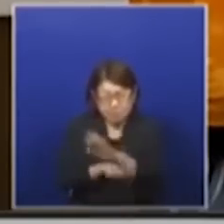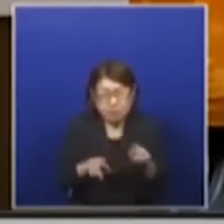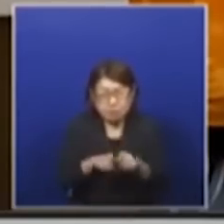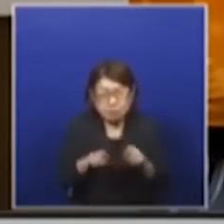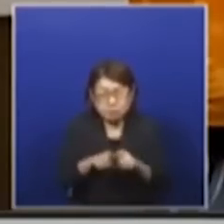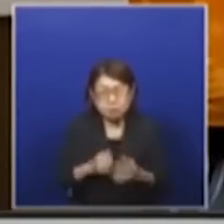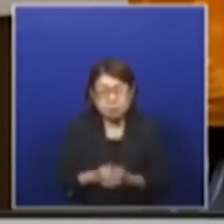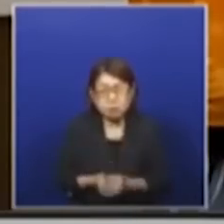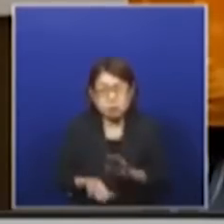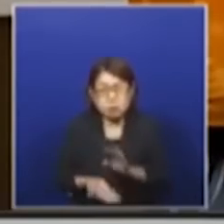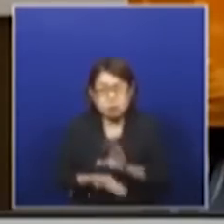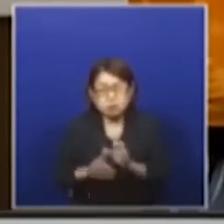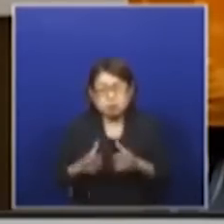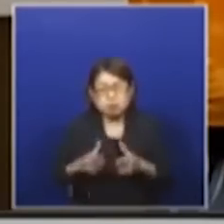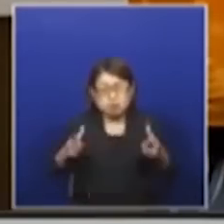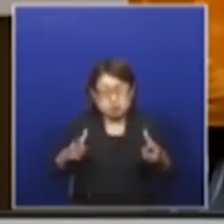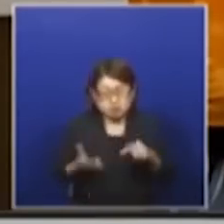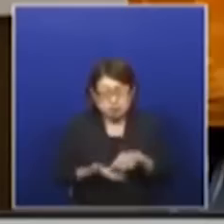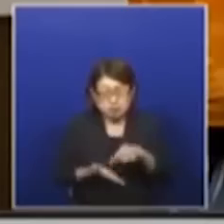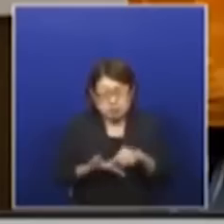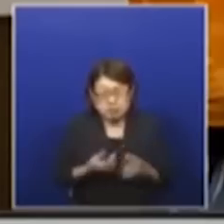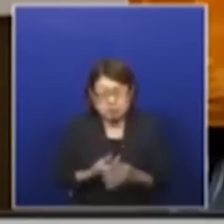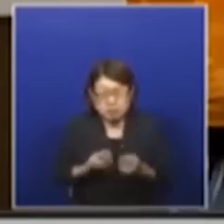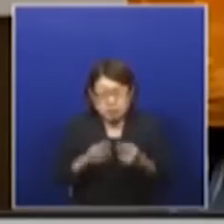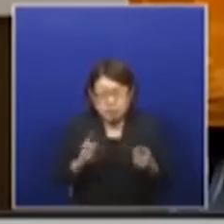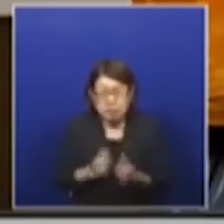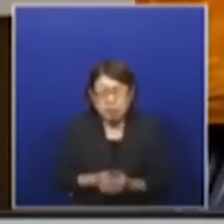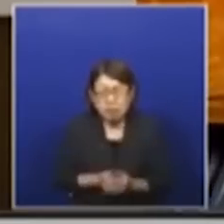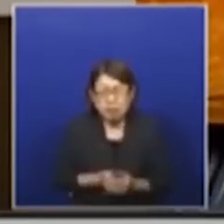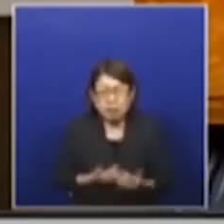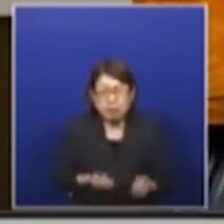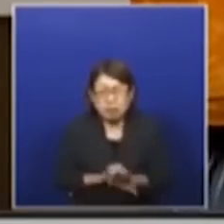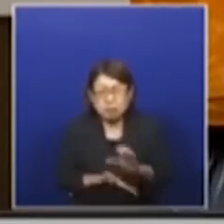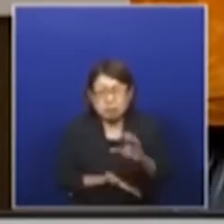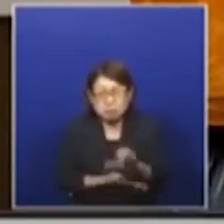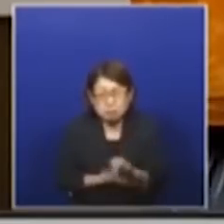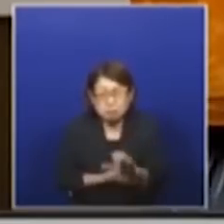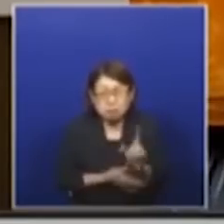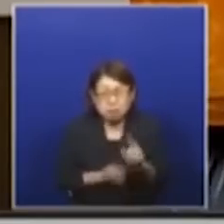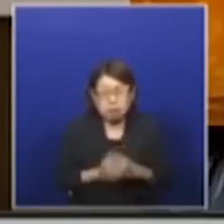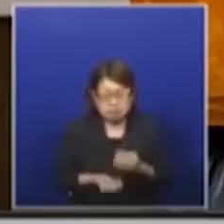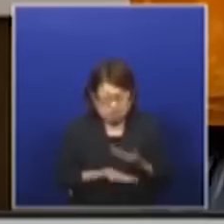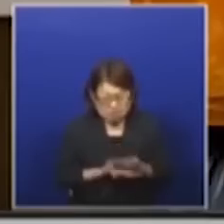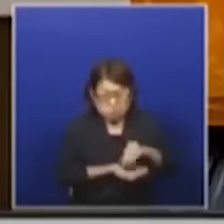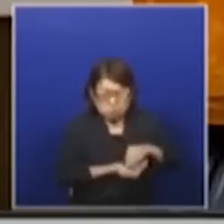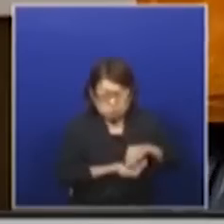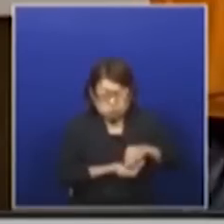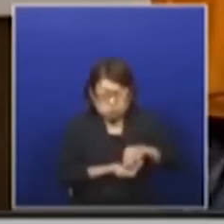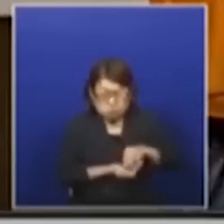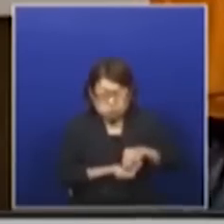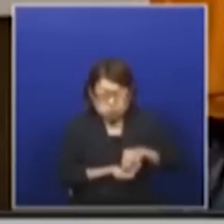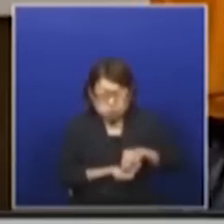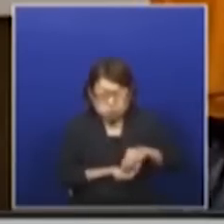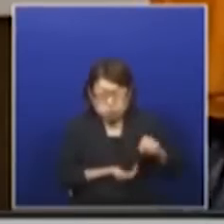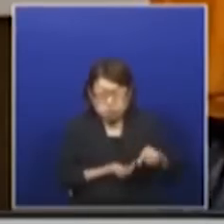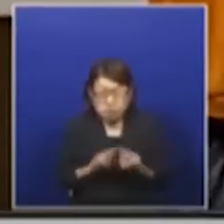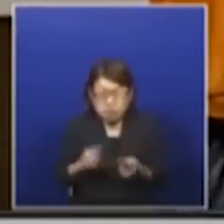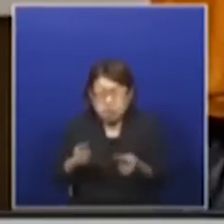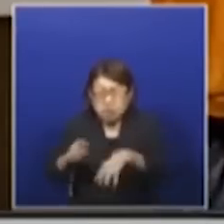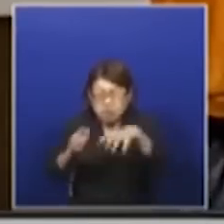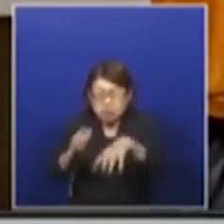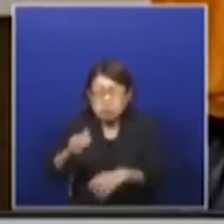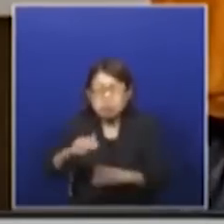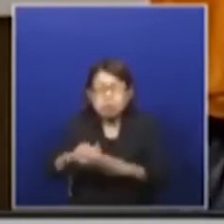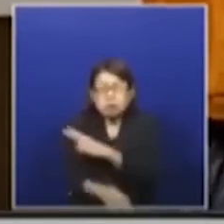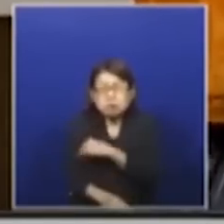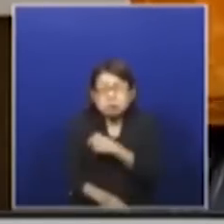ากแต่ทำไว้ให้กับคนไม่ได้ป่วยใช้ส่วนโรงพยาบาลสนาม